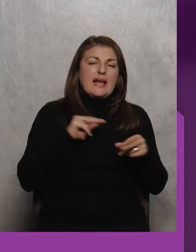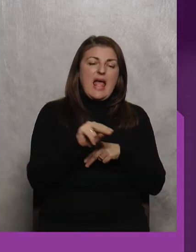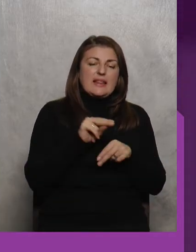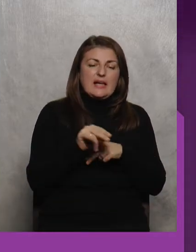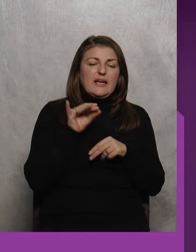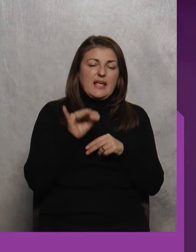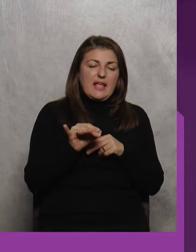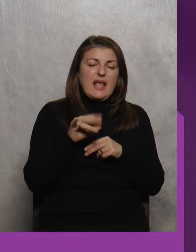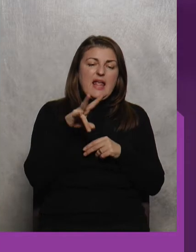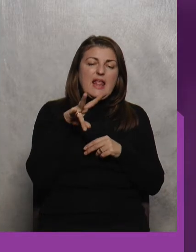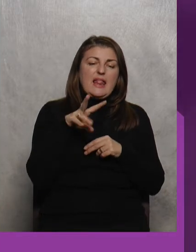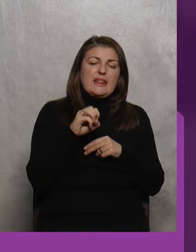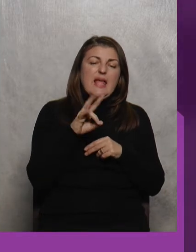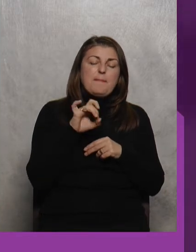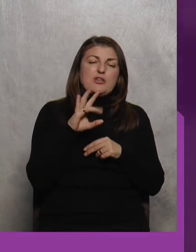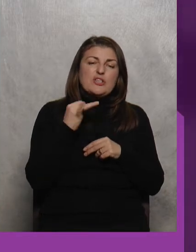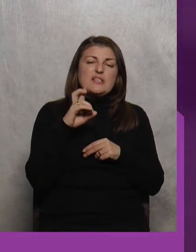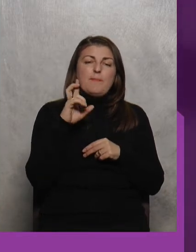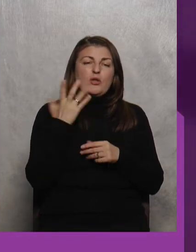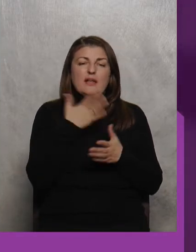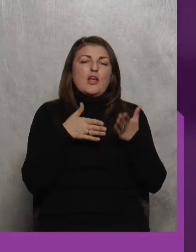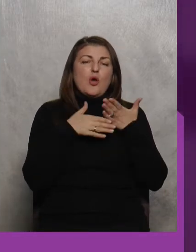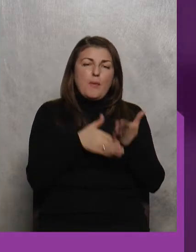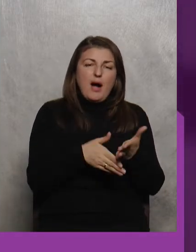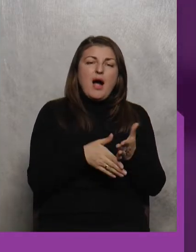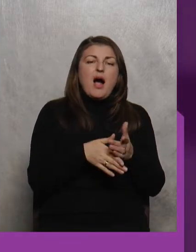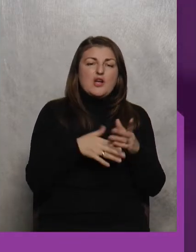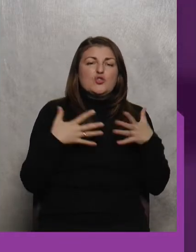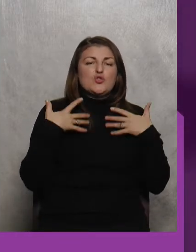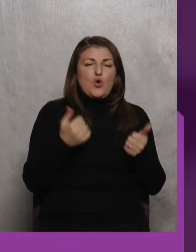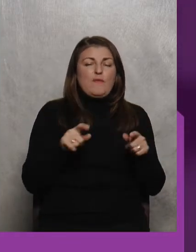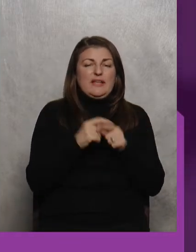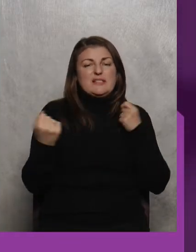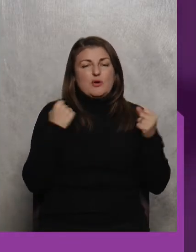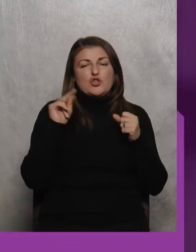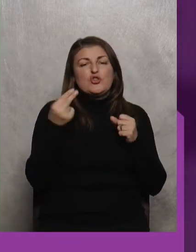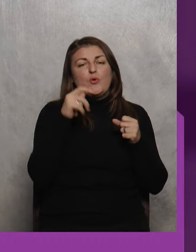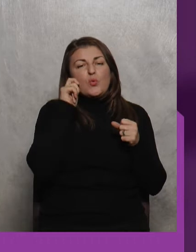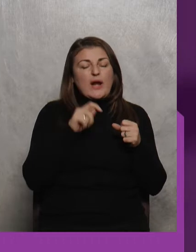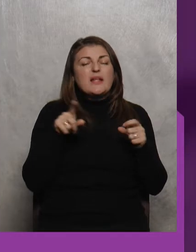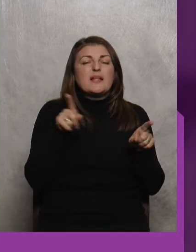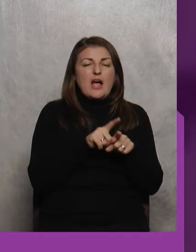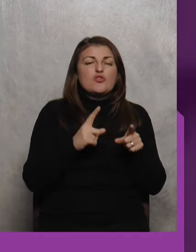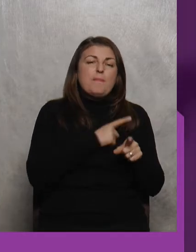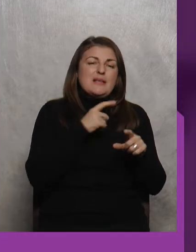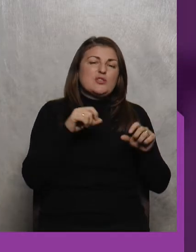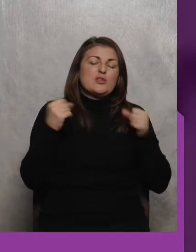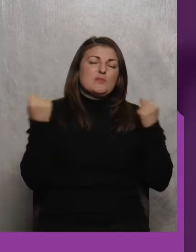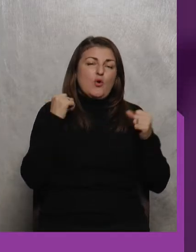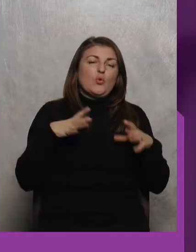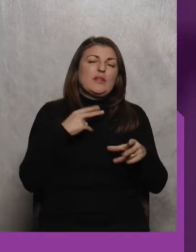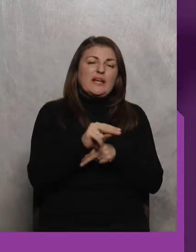і Невмержицький Богдан, який допомагає, теж здоровий спортсмен, чемпіон України, також і майстер спорту